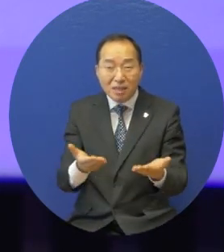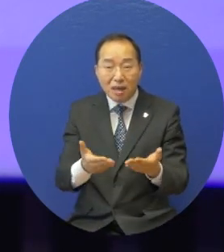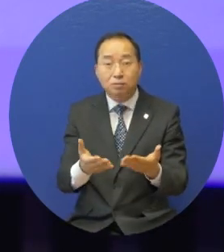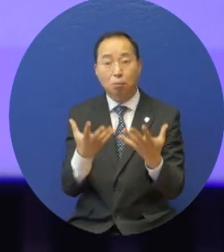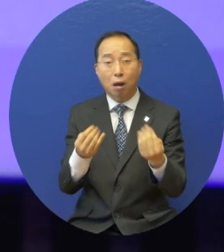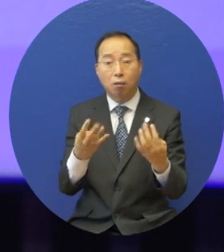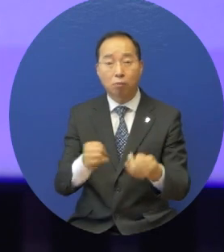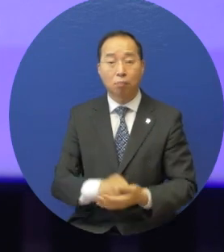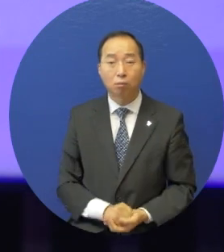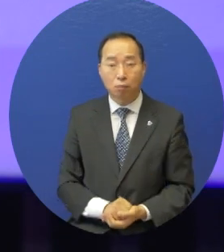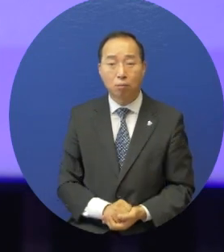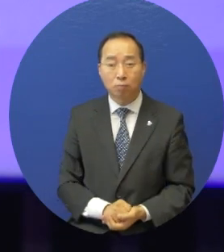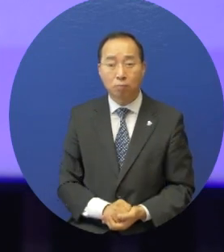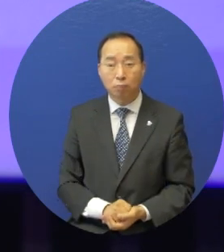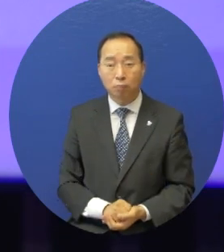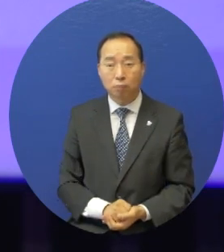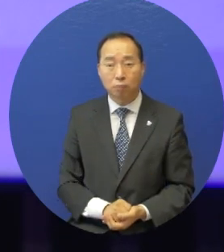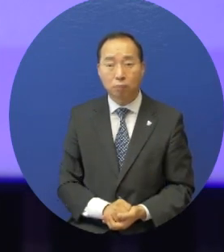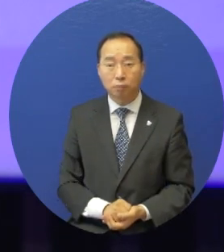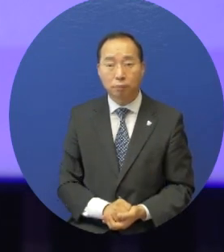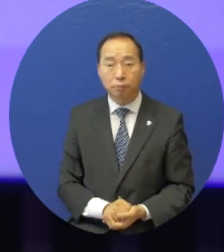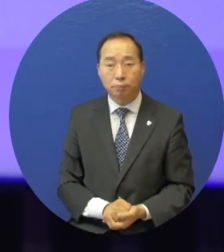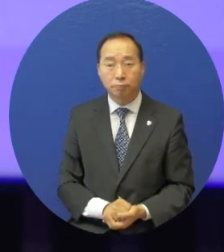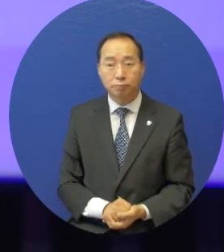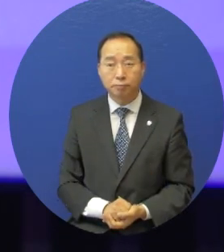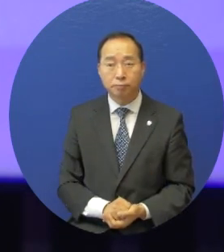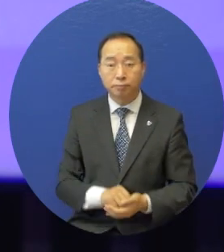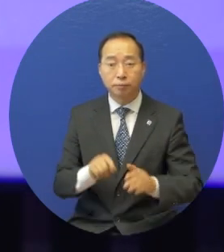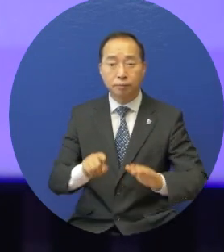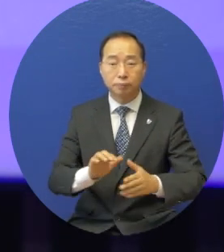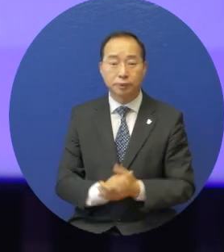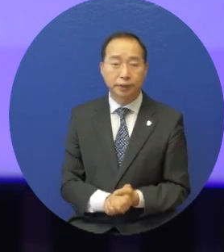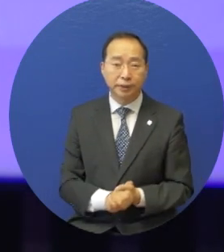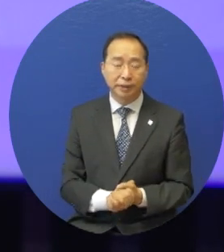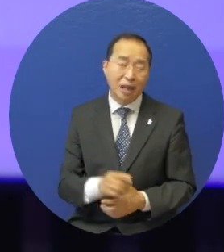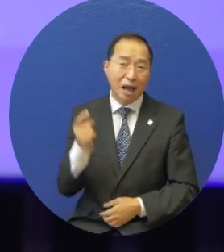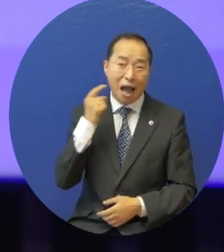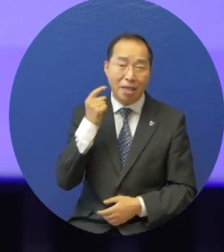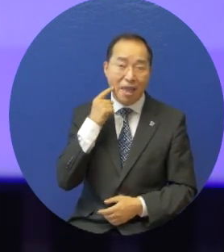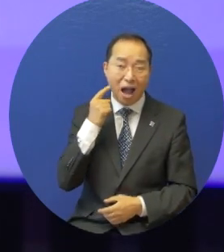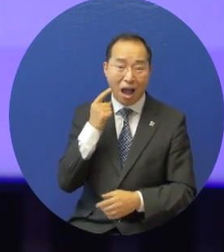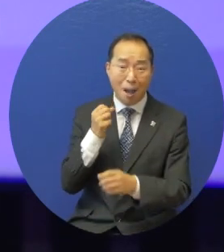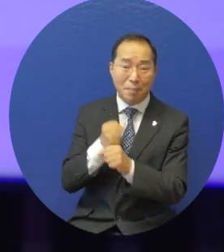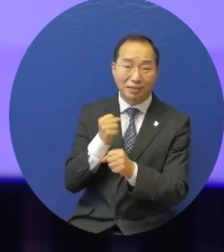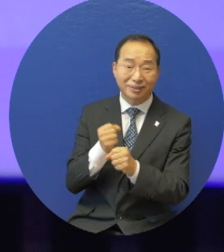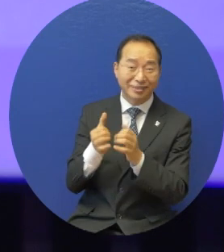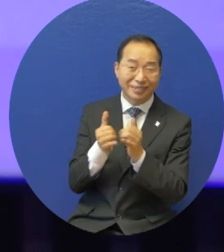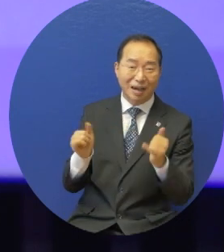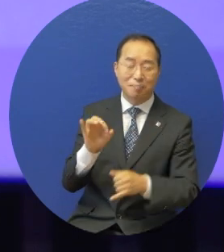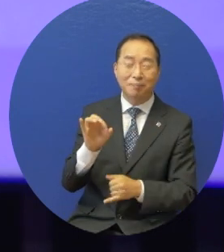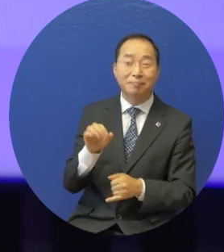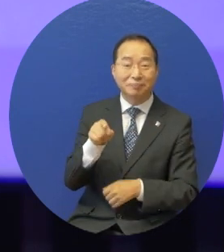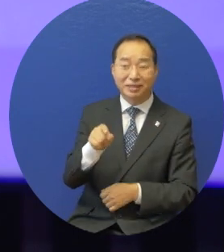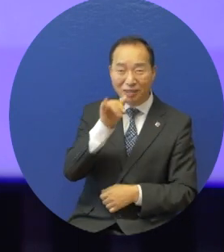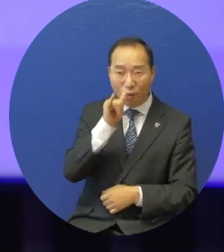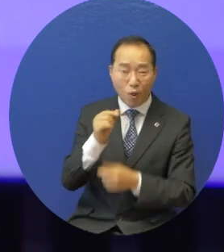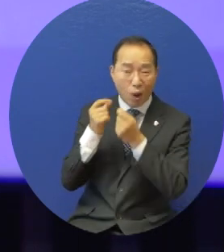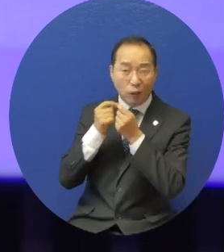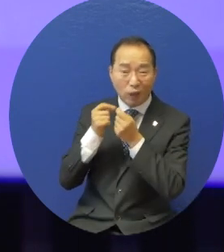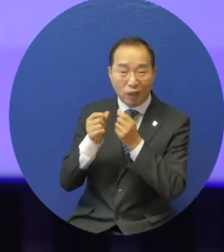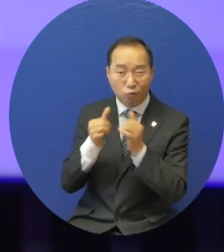많아요. 이거 말고도 예를 들어서 짝퉁 안화상이라고 해서 이분은요 짝퉁을 제작해도 팔기도 하고 그